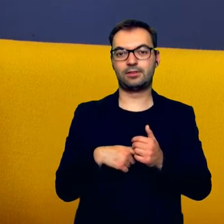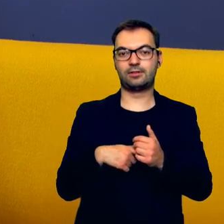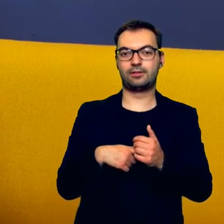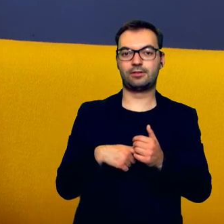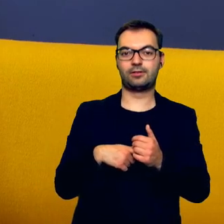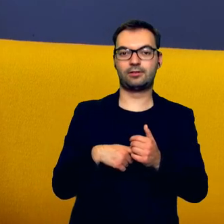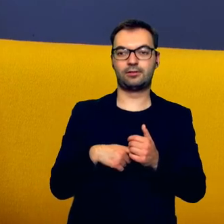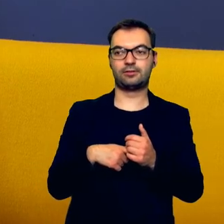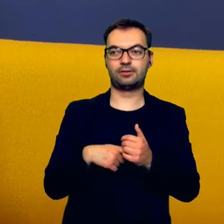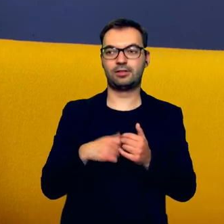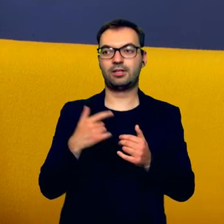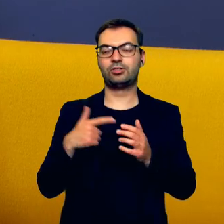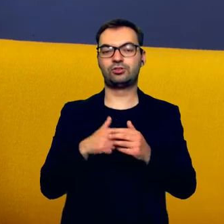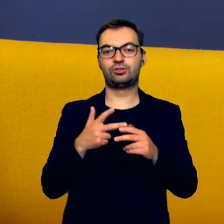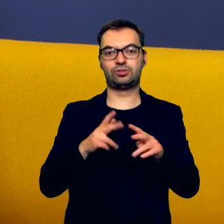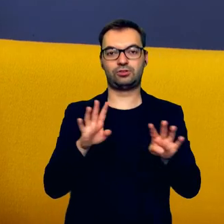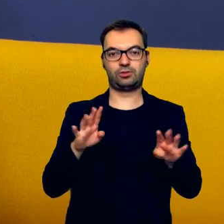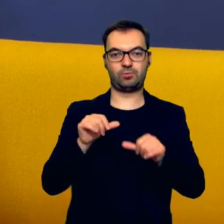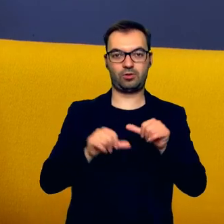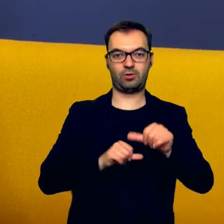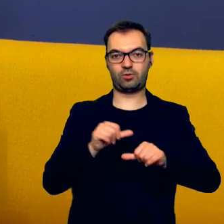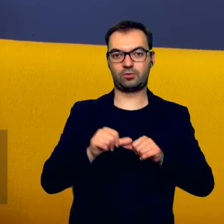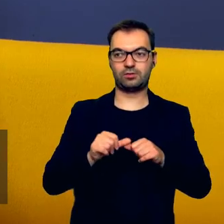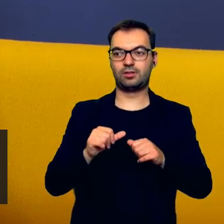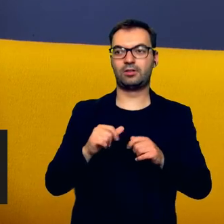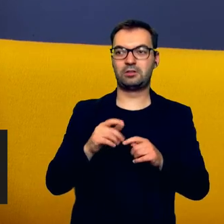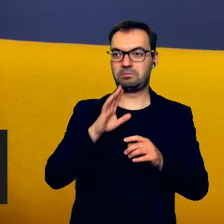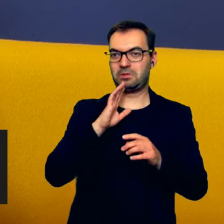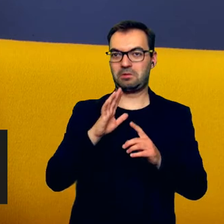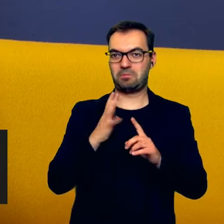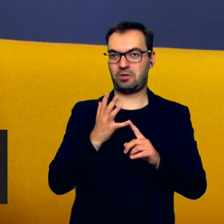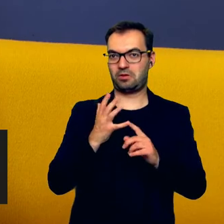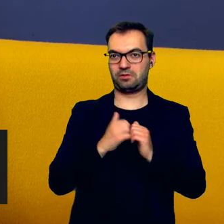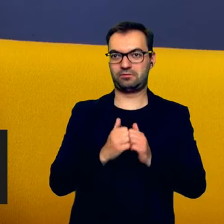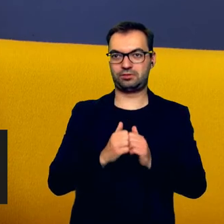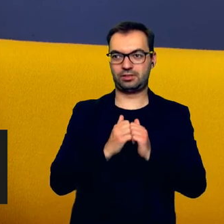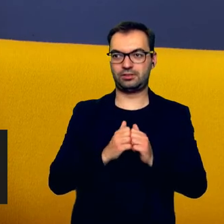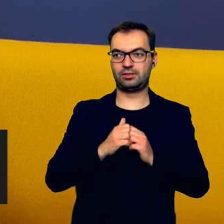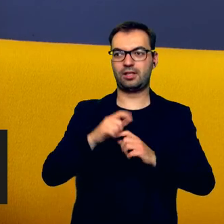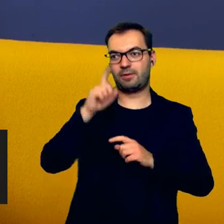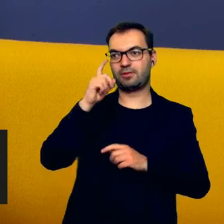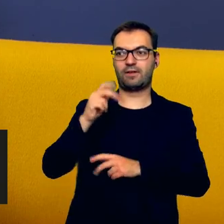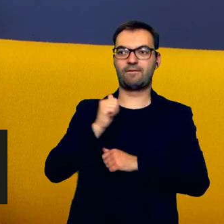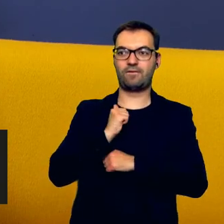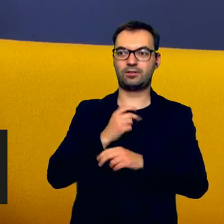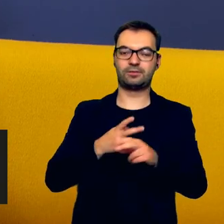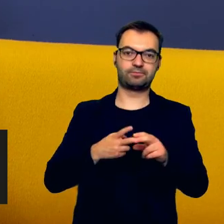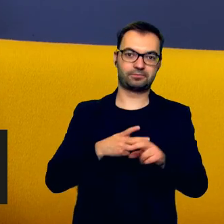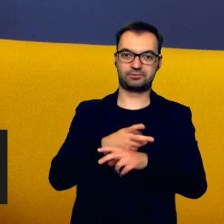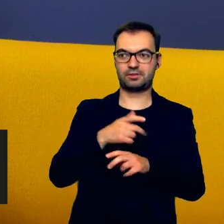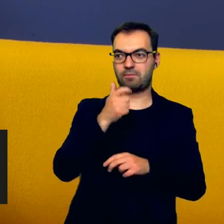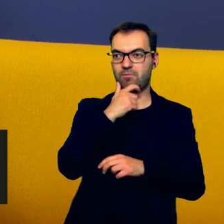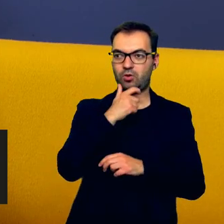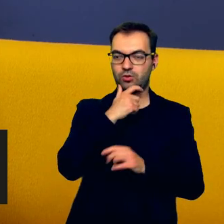kiedy w 1939 roku 5 bodaj to było września, wojska niemieckie wkroczyły do Bydgoszczy.